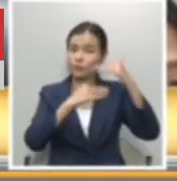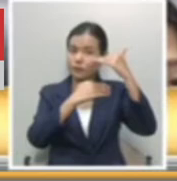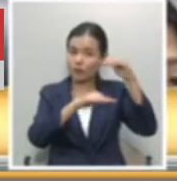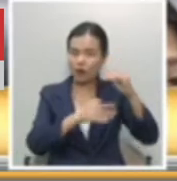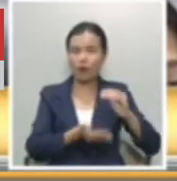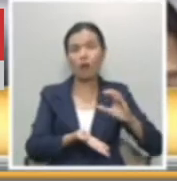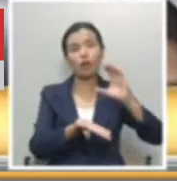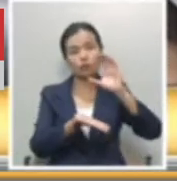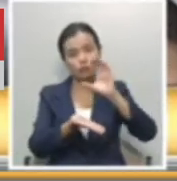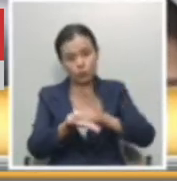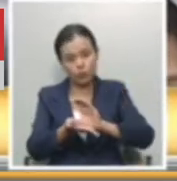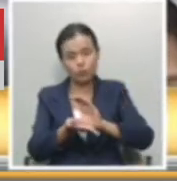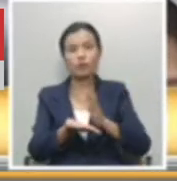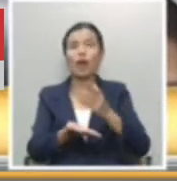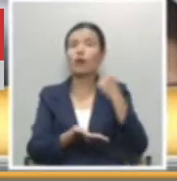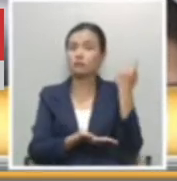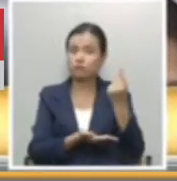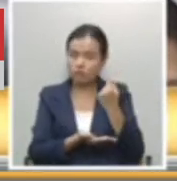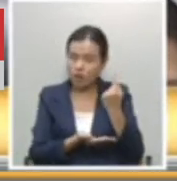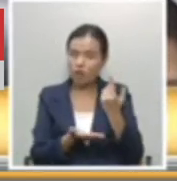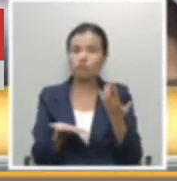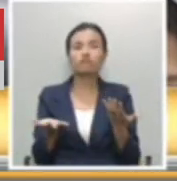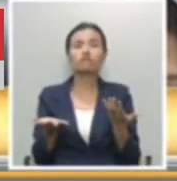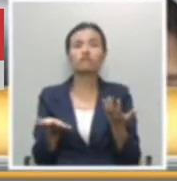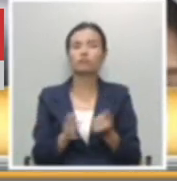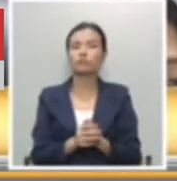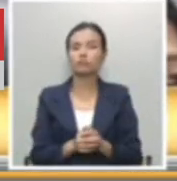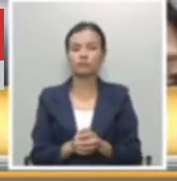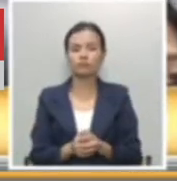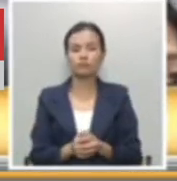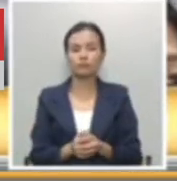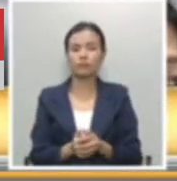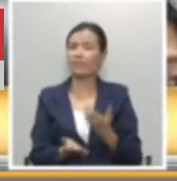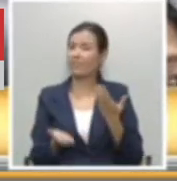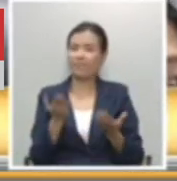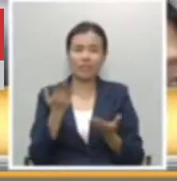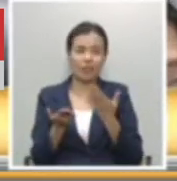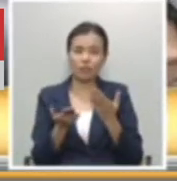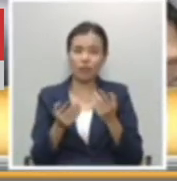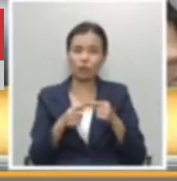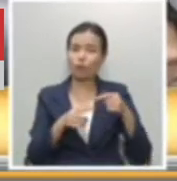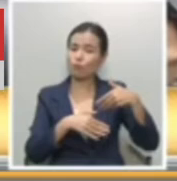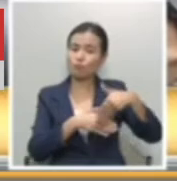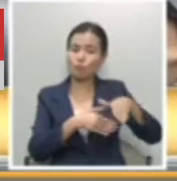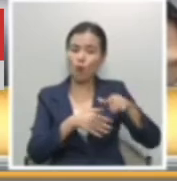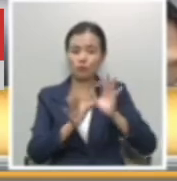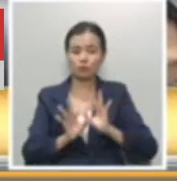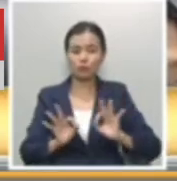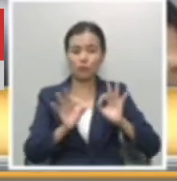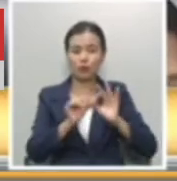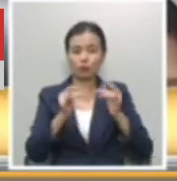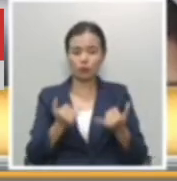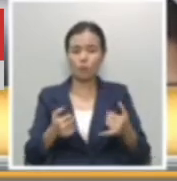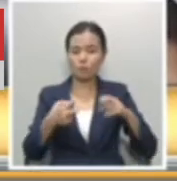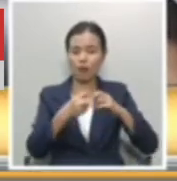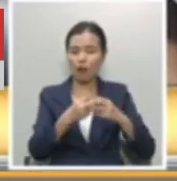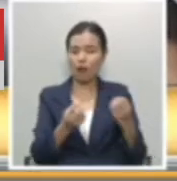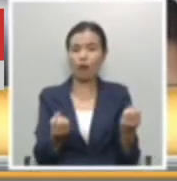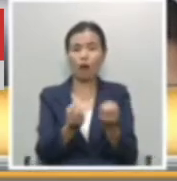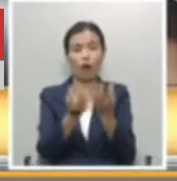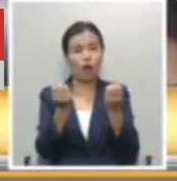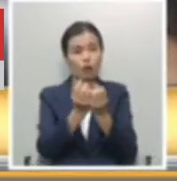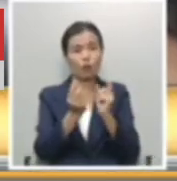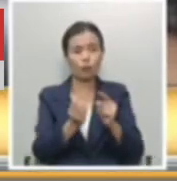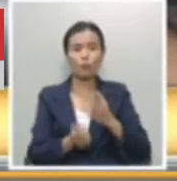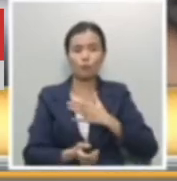งทุนก็ดีการท่องเที่ยวก็ดีล้วนขึ้นอยู่กับปัจจัยภายนอกซึ่งขณะนี้ได้รับผลกระทบไปเป็นที่เรียบร้อยตาม